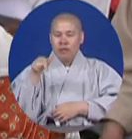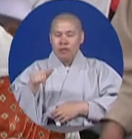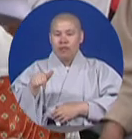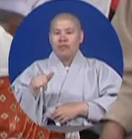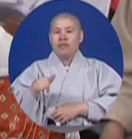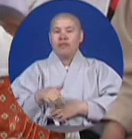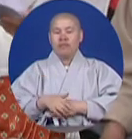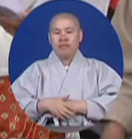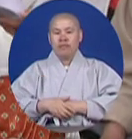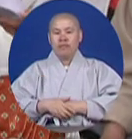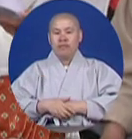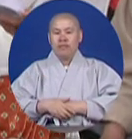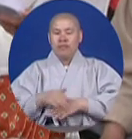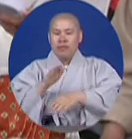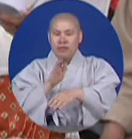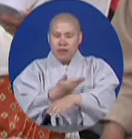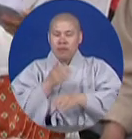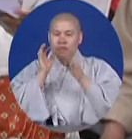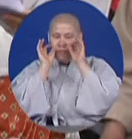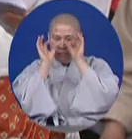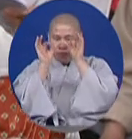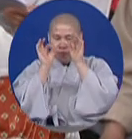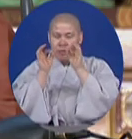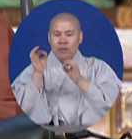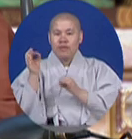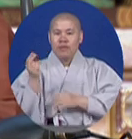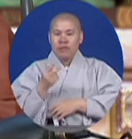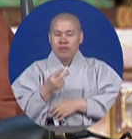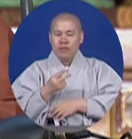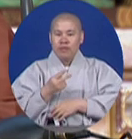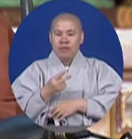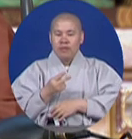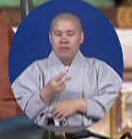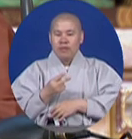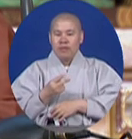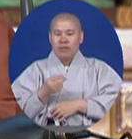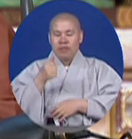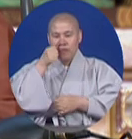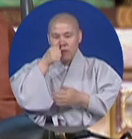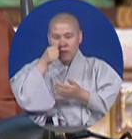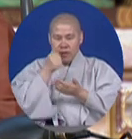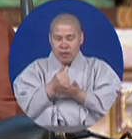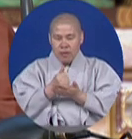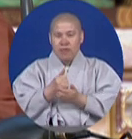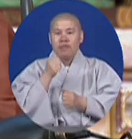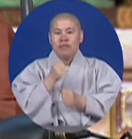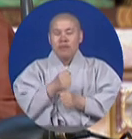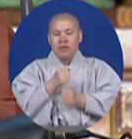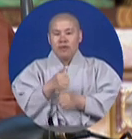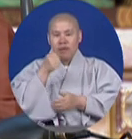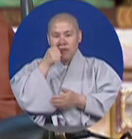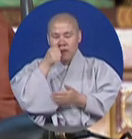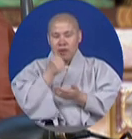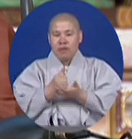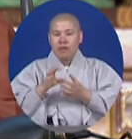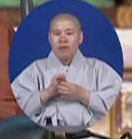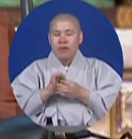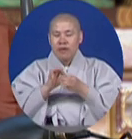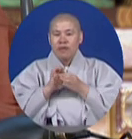미혹, 잘못 보고 제업을 짓고 그 제업으로